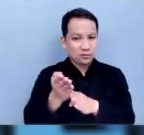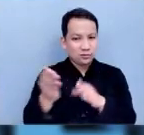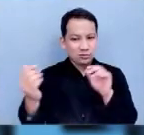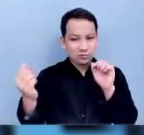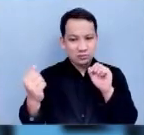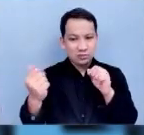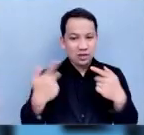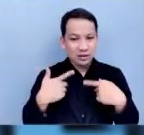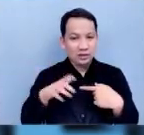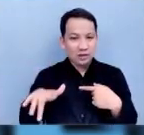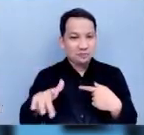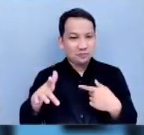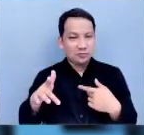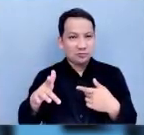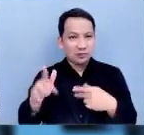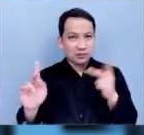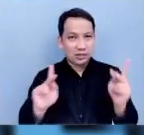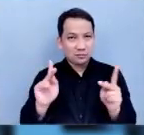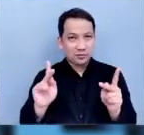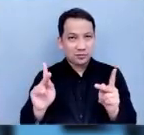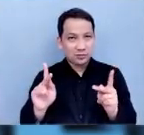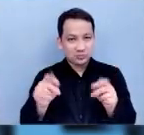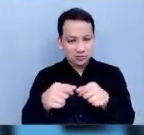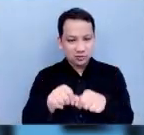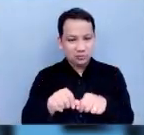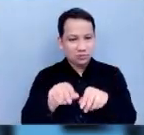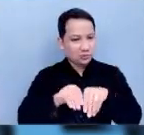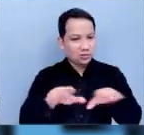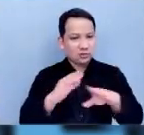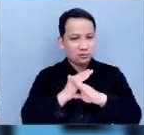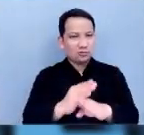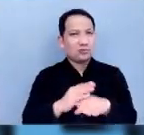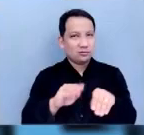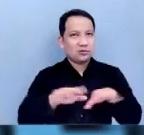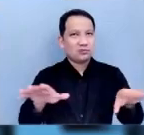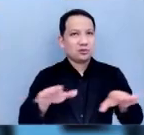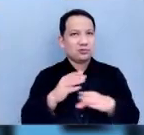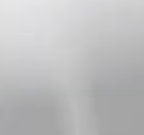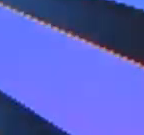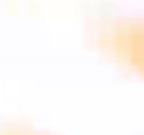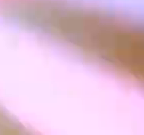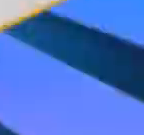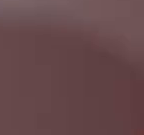mga taong may kuto. Iwas-iwas muna para hawahan ay ating maagapan.